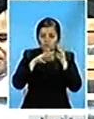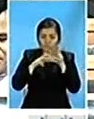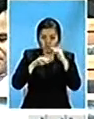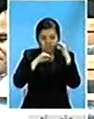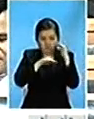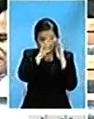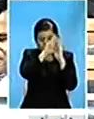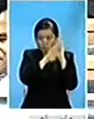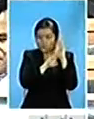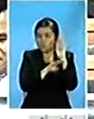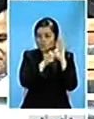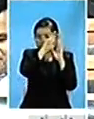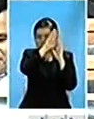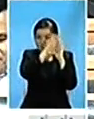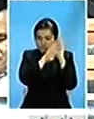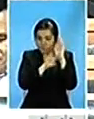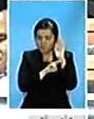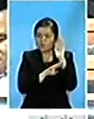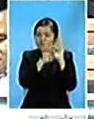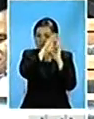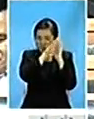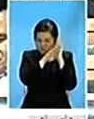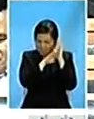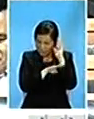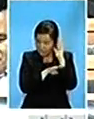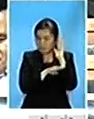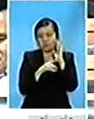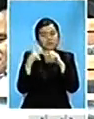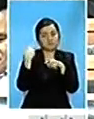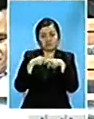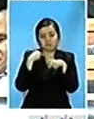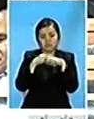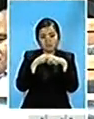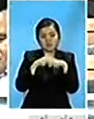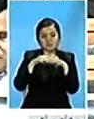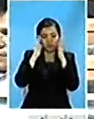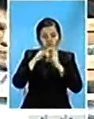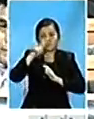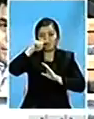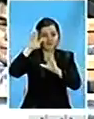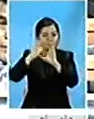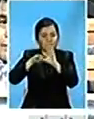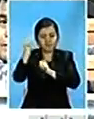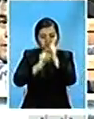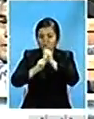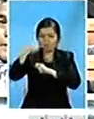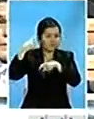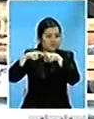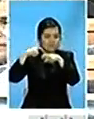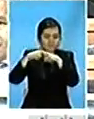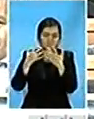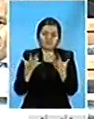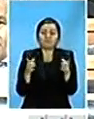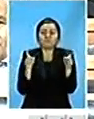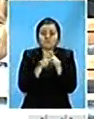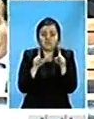ำให้บริษัทไทยนั้นเข้าร่วมโครงการได้น้อยมากครับโดยเฉพาะบริษัทที่ปรึกษาไม่ส